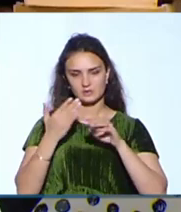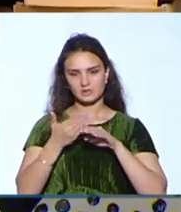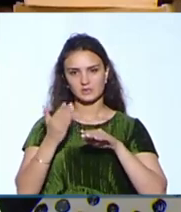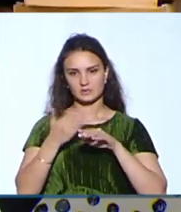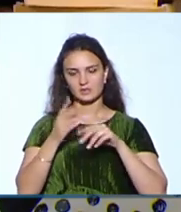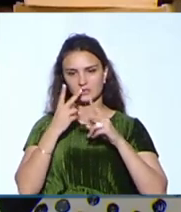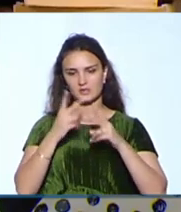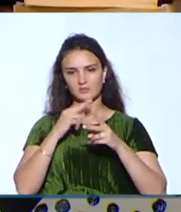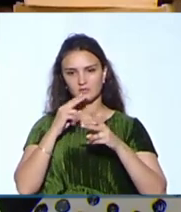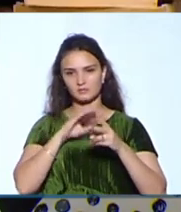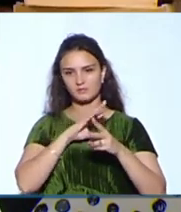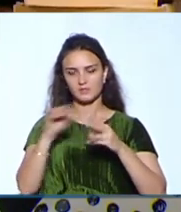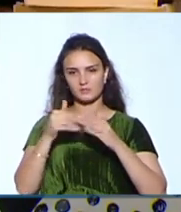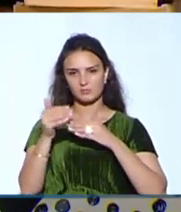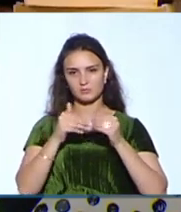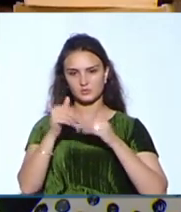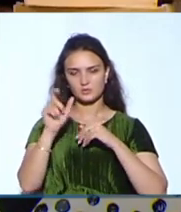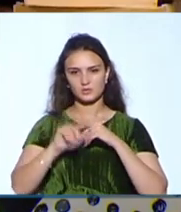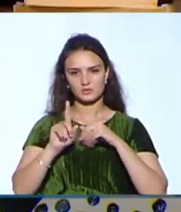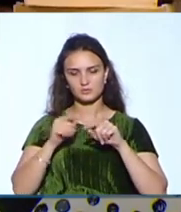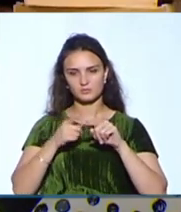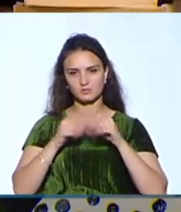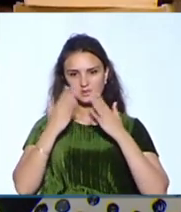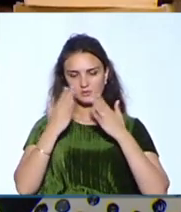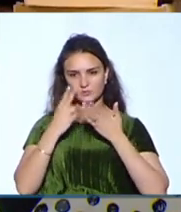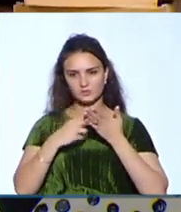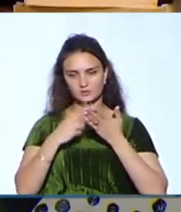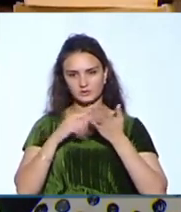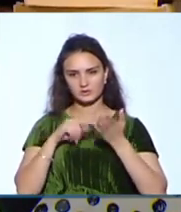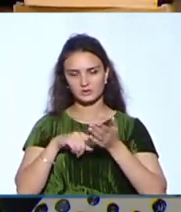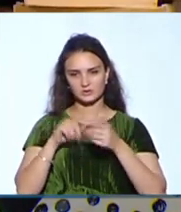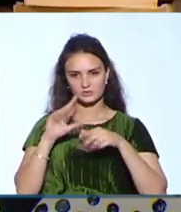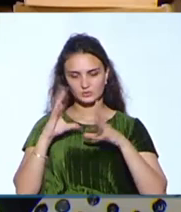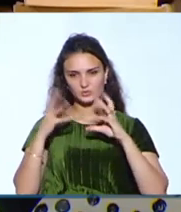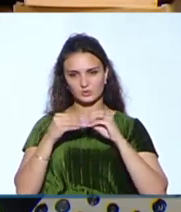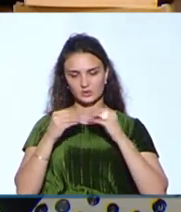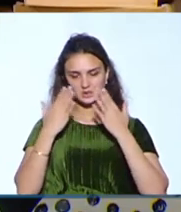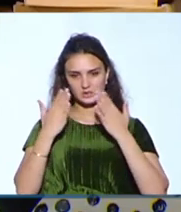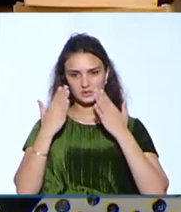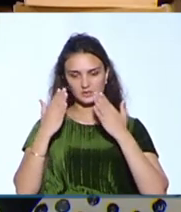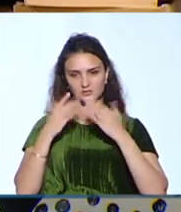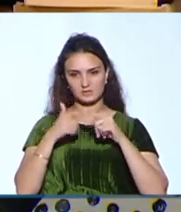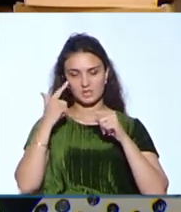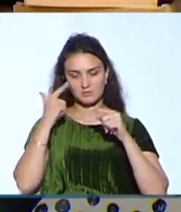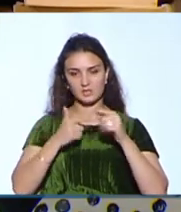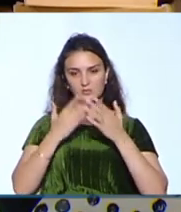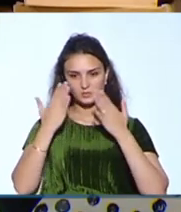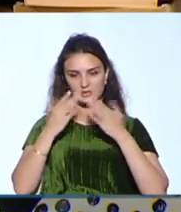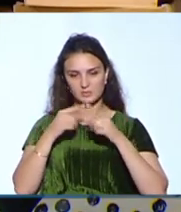თანდათანაი დააკვირდება ყველა პროფესიონალი, რომ წაკითხულ წიგნთა, ზოგად წიგნთა, ზოგად